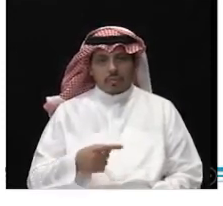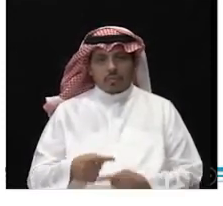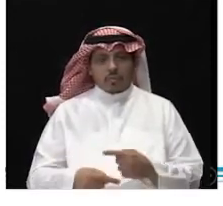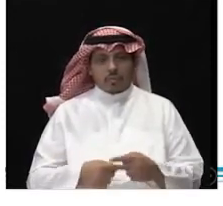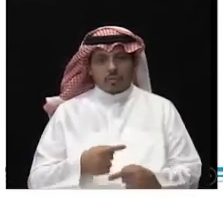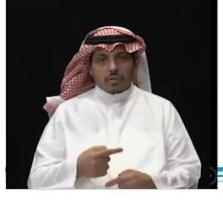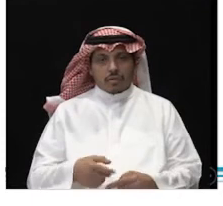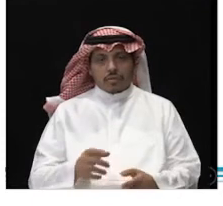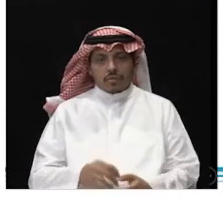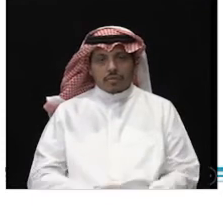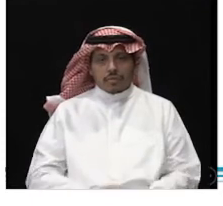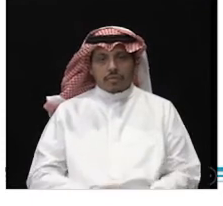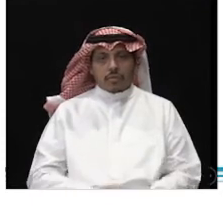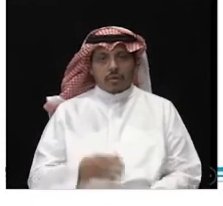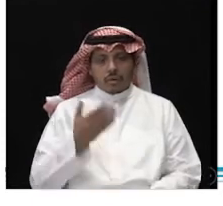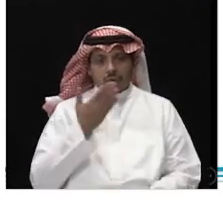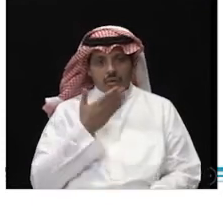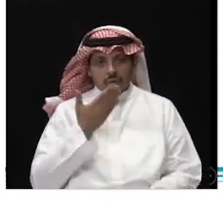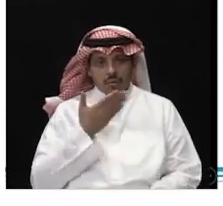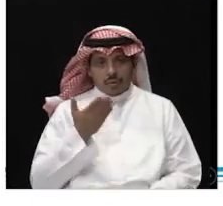الآن، اقرأوا،